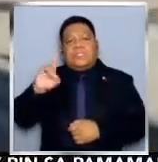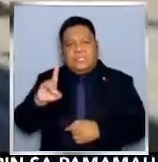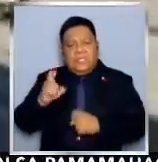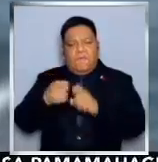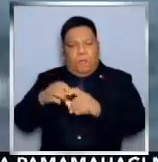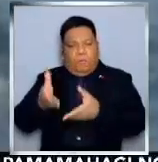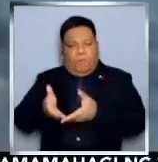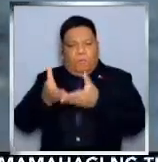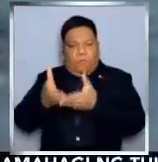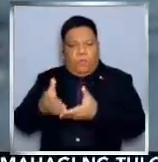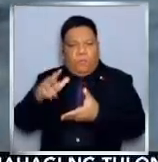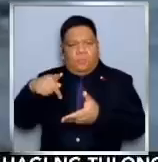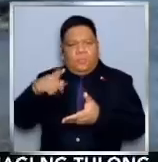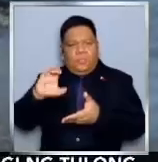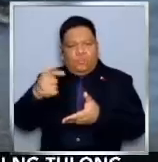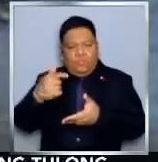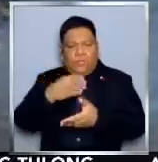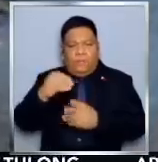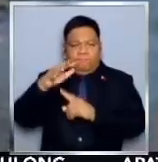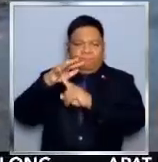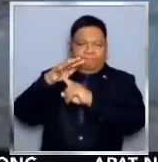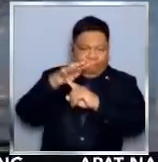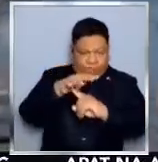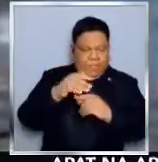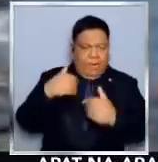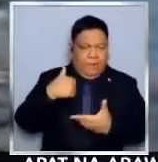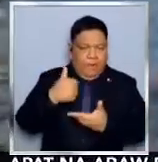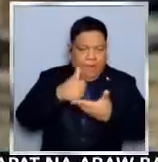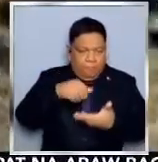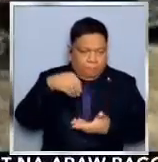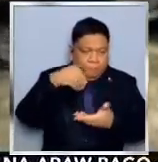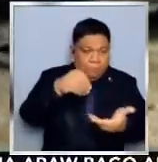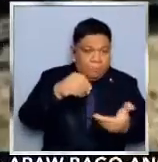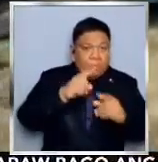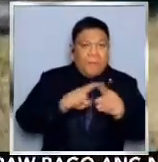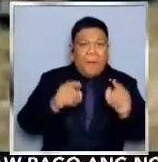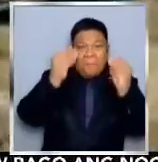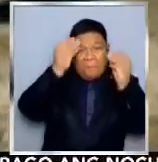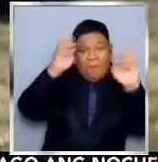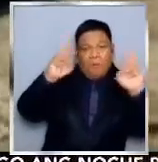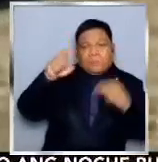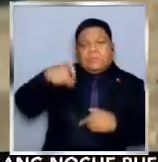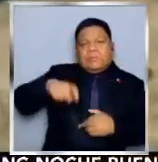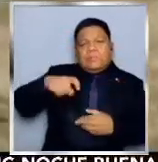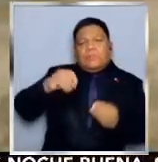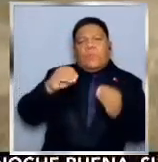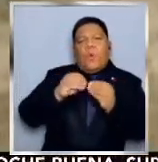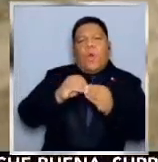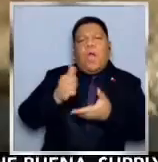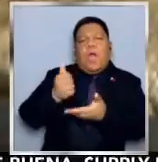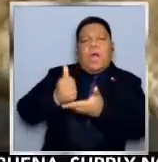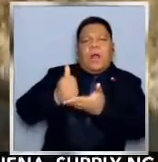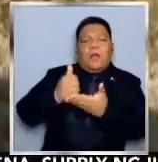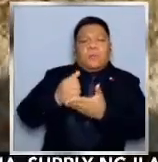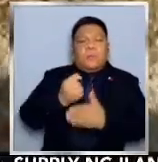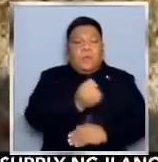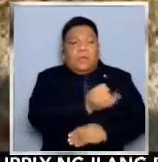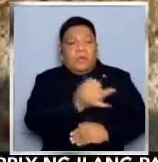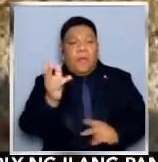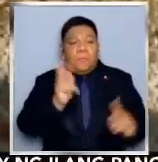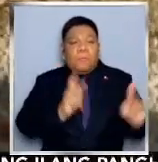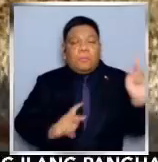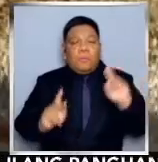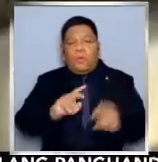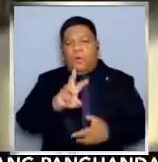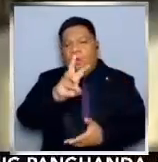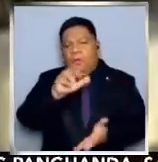Air Force. Pero sabi ng alkalde, kailangan pa nila ng dagdag na tulong para sa 6,400 nilang residente na halos lahat ay nawala